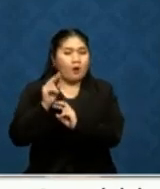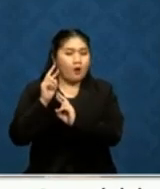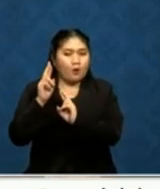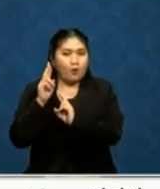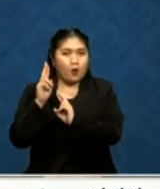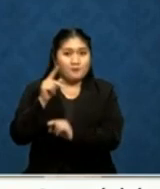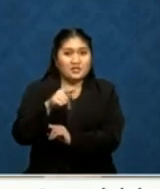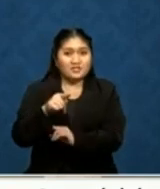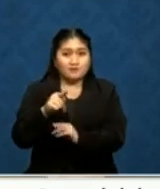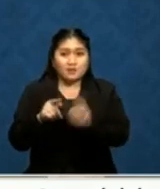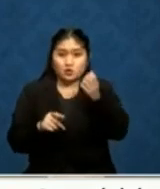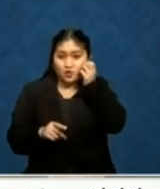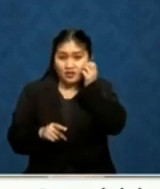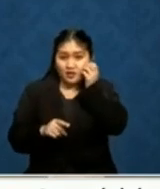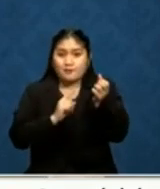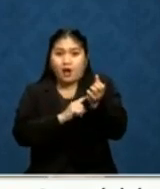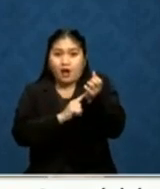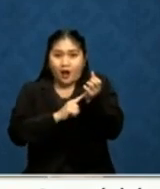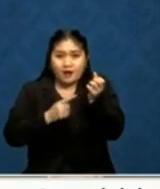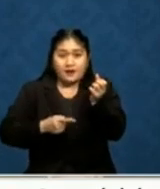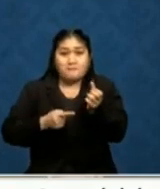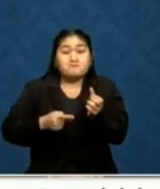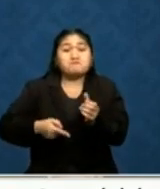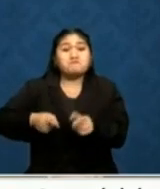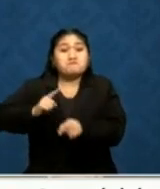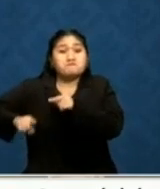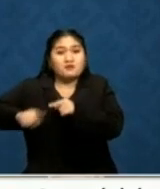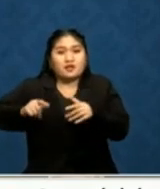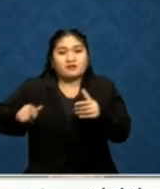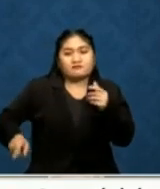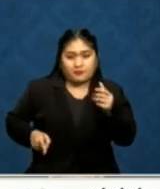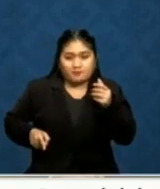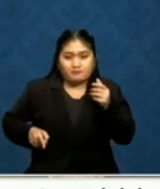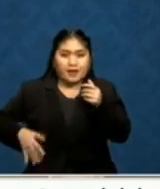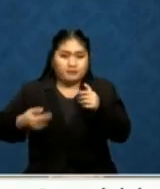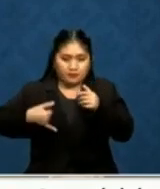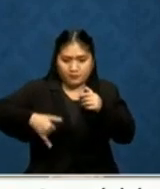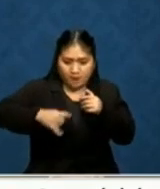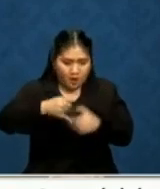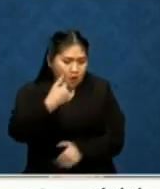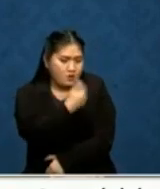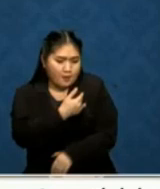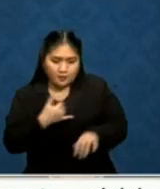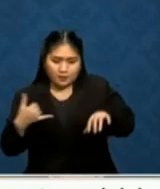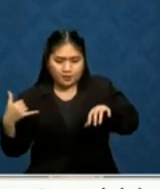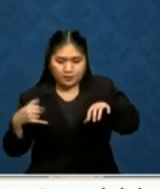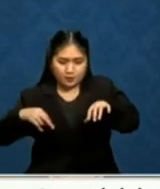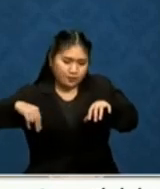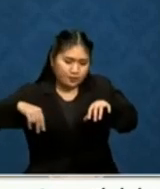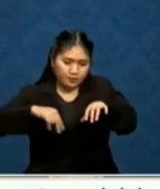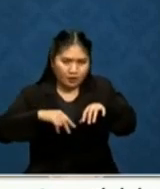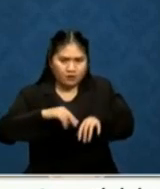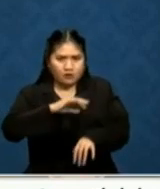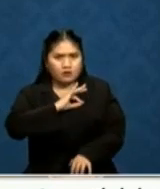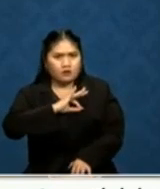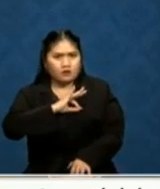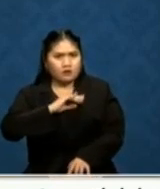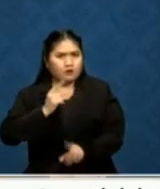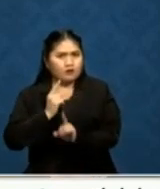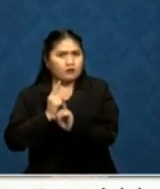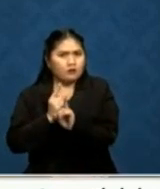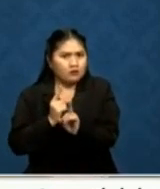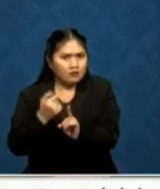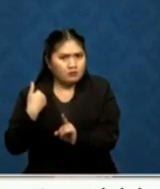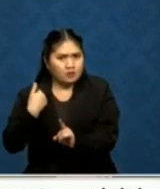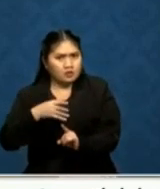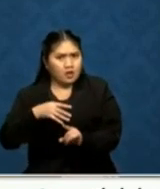มือนึงถือโทรศัพท์อีกมือนึงถือมีดปอกผลไม้เข้าไปที่ห้องน้ำด้วยเมื่อเธอเดินเข้าห้องน้ำไปค่ะเธอรู้สึกตัวว่ามีคนเดินตามเข้ามาแล้วเข้าห้อง